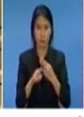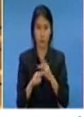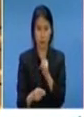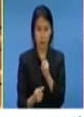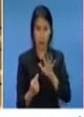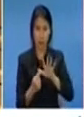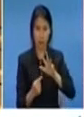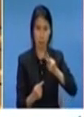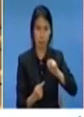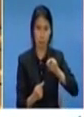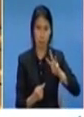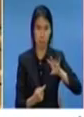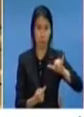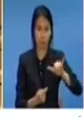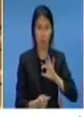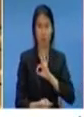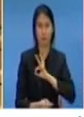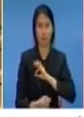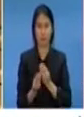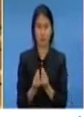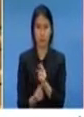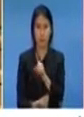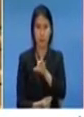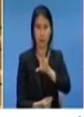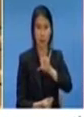าชิกสปท.ลำดับ197